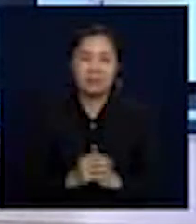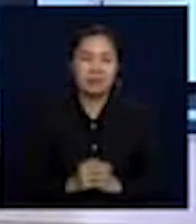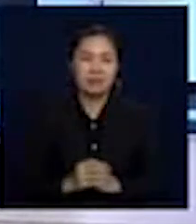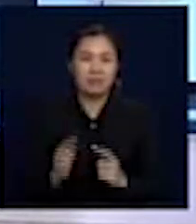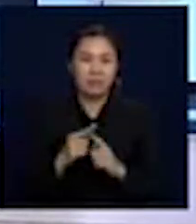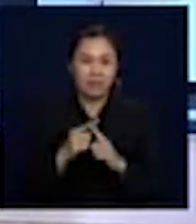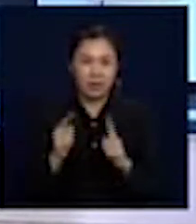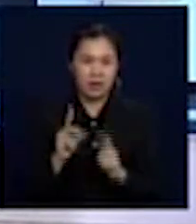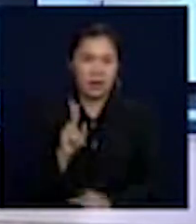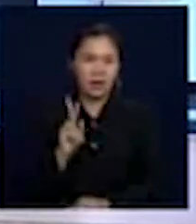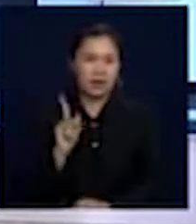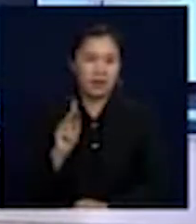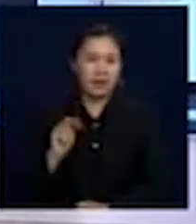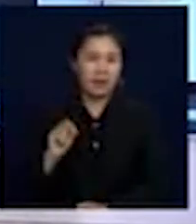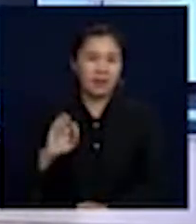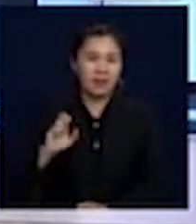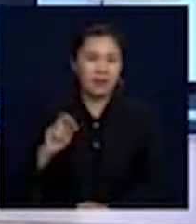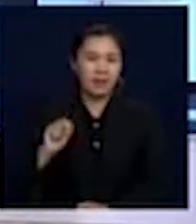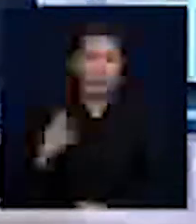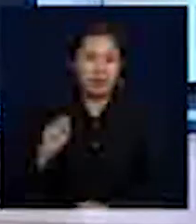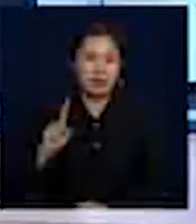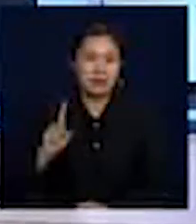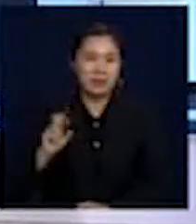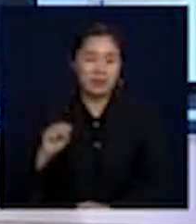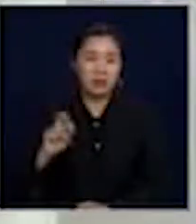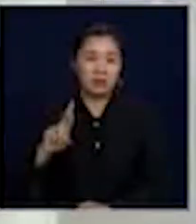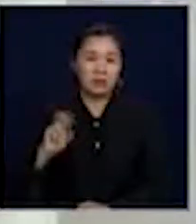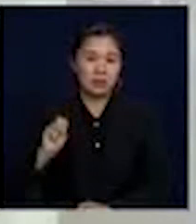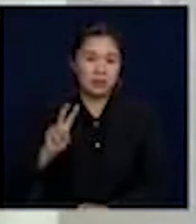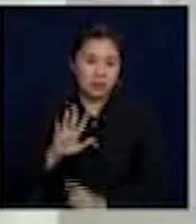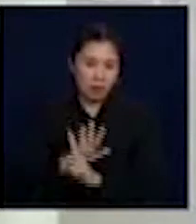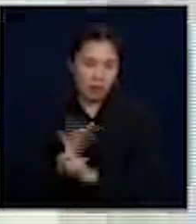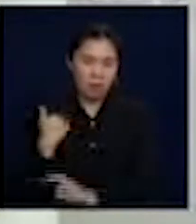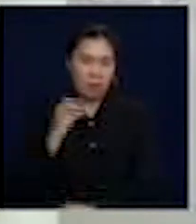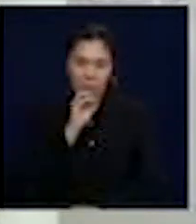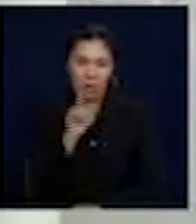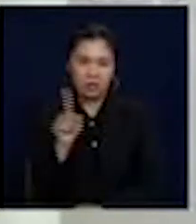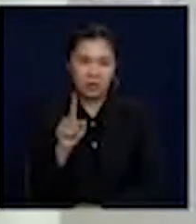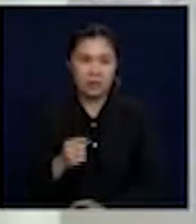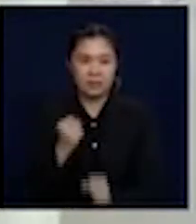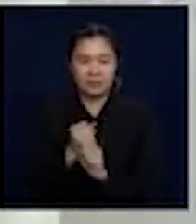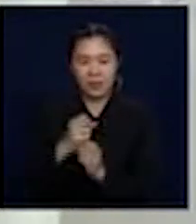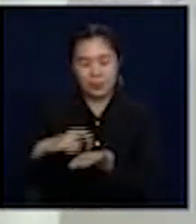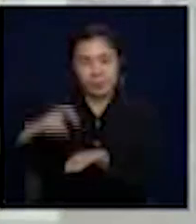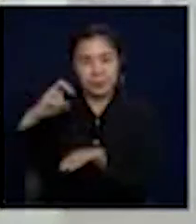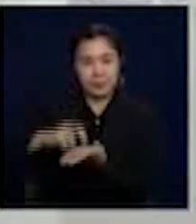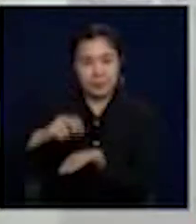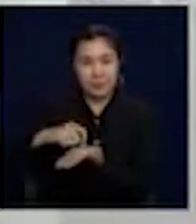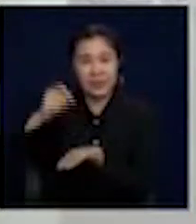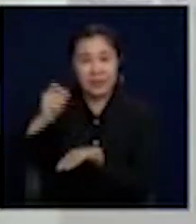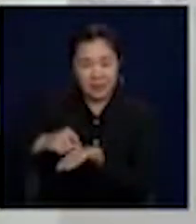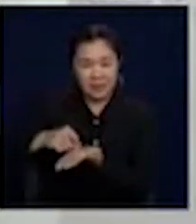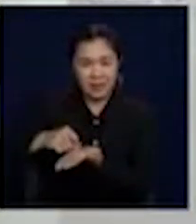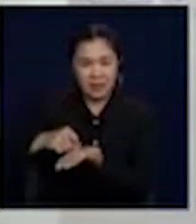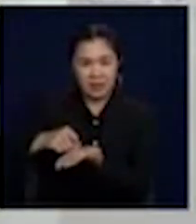คณิศรศรีวชิระประภาประธานบริษัทเวสเลนกรุ๊ปก็ยืนยันทำสัญญาสั่งซื้อรถที่จะส่งมอบให้ขสมกเนี่ย